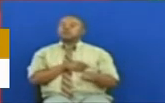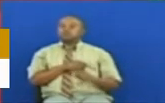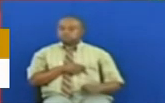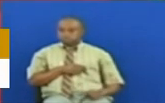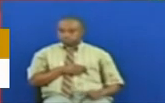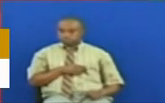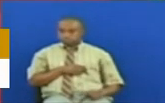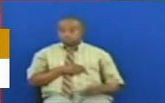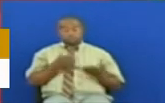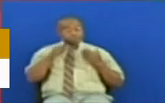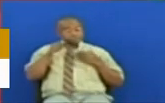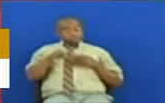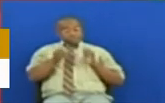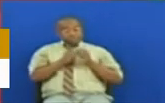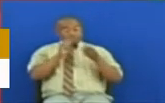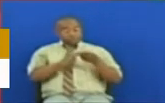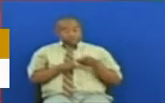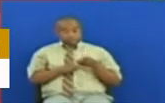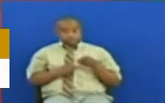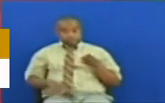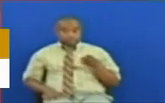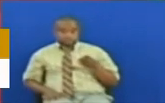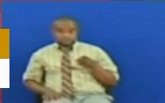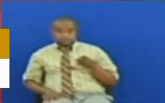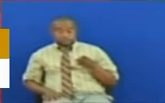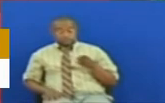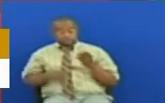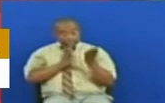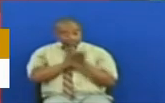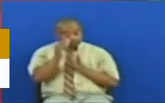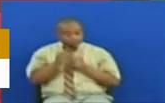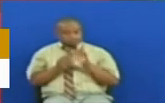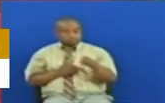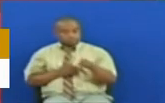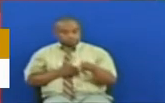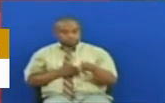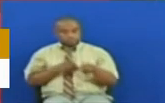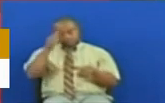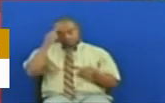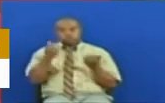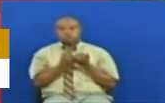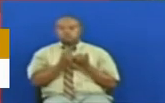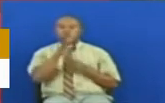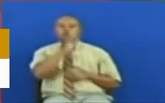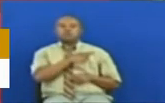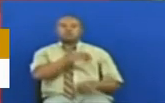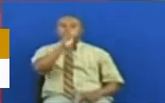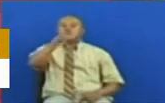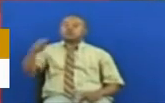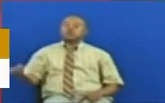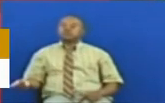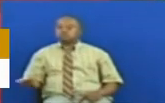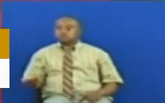Kwa hiyo hiyo ni sehemu moja, lakini la pili, kupita kwa sheria hii tunaenda kutengeneza ajira za watu mimi